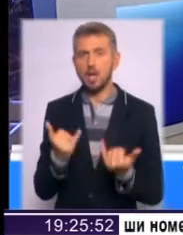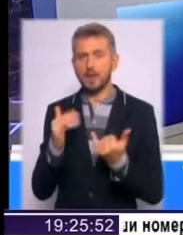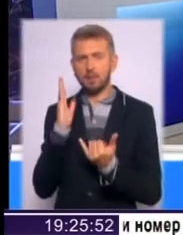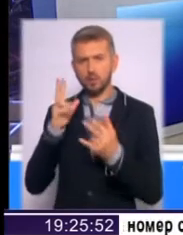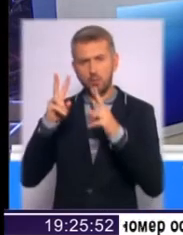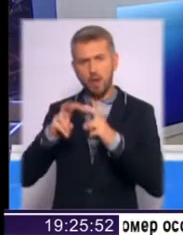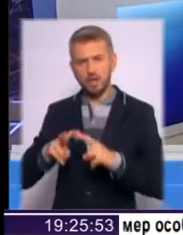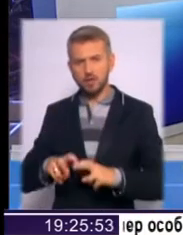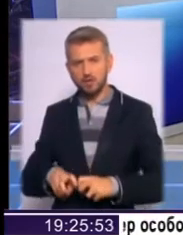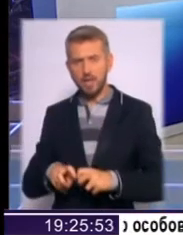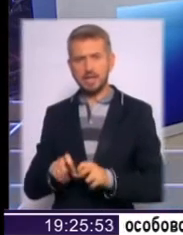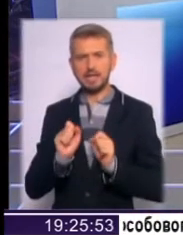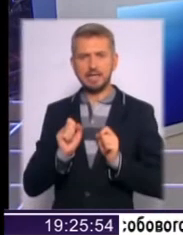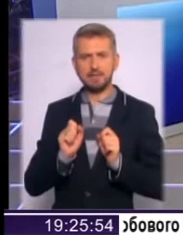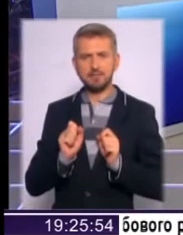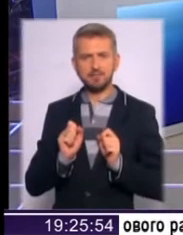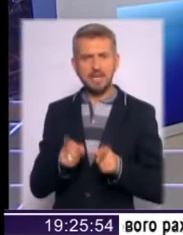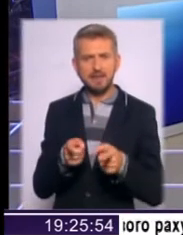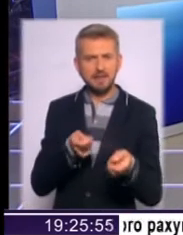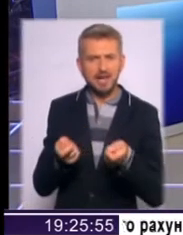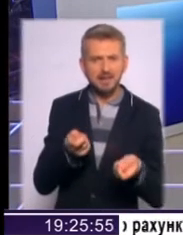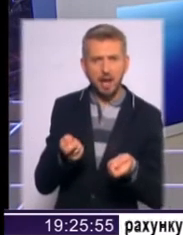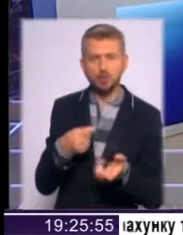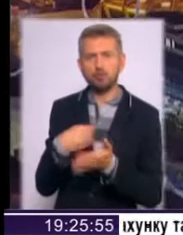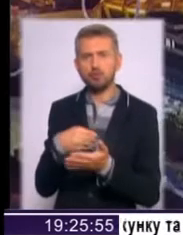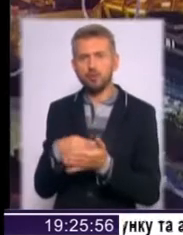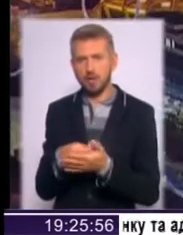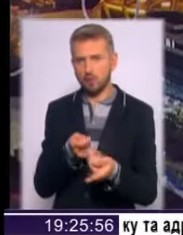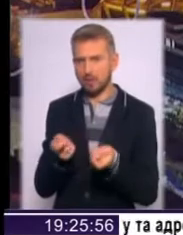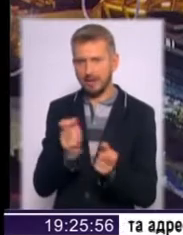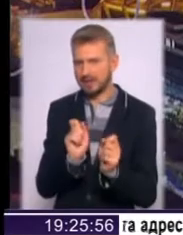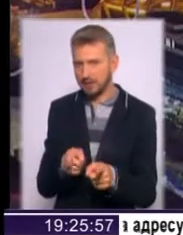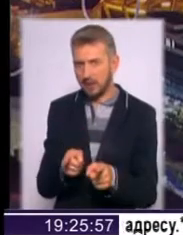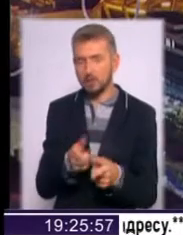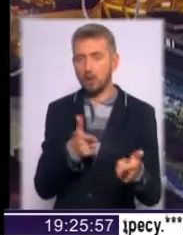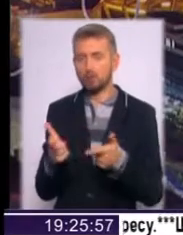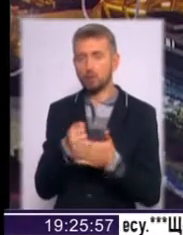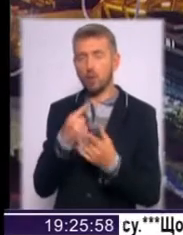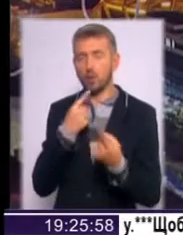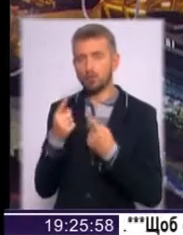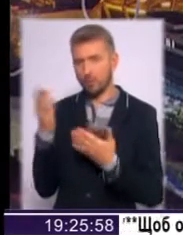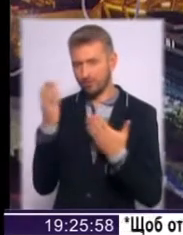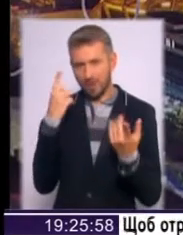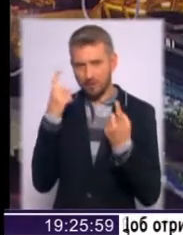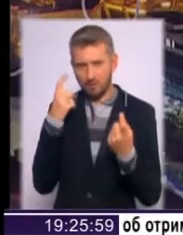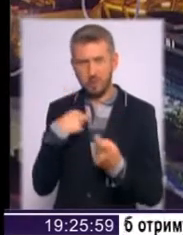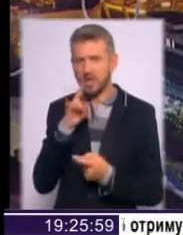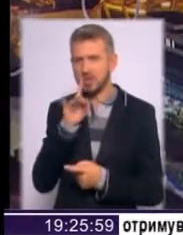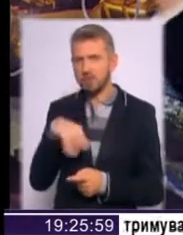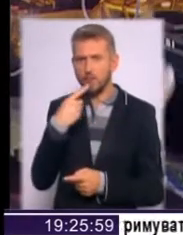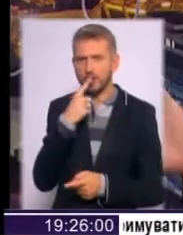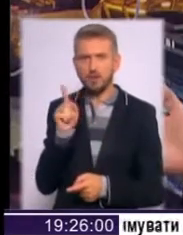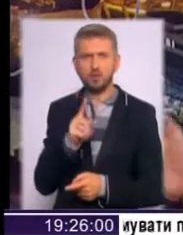аналізувати децентралізацію, бюджетну децентралізацію. А от готуючись до розмови, читаю таку інформацію. Я не буду вам зараз говорити, що